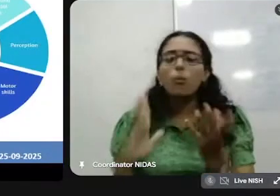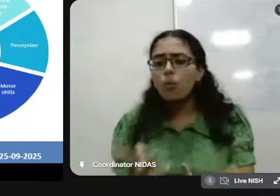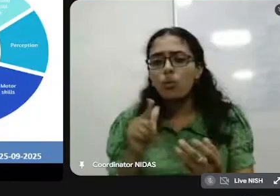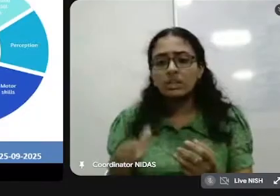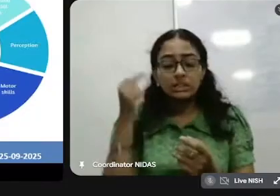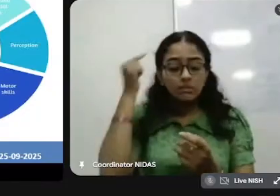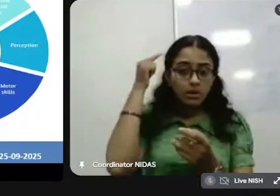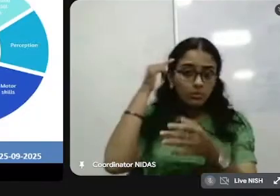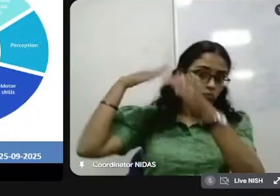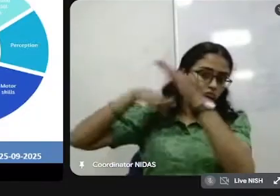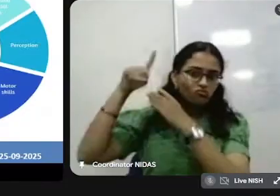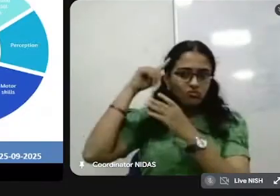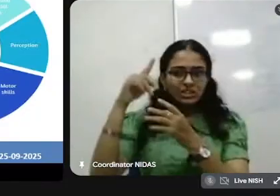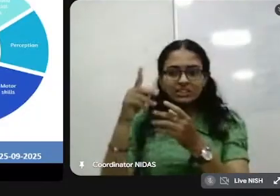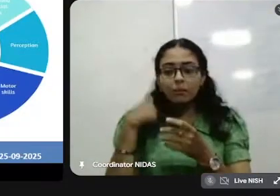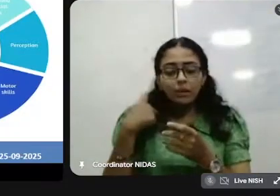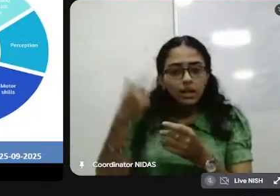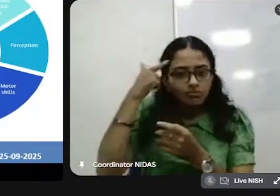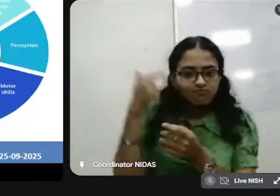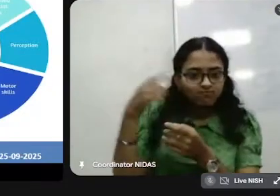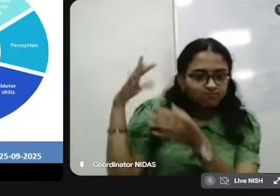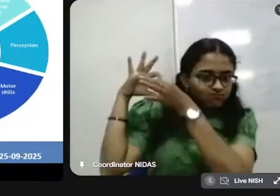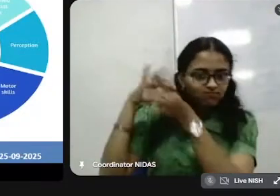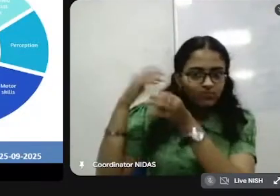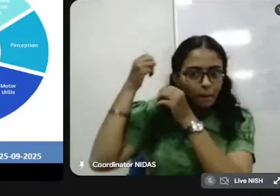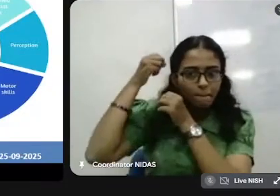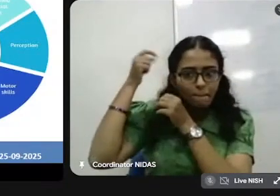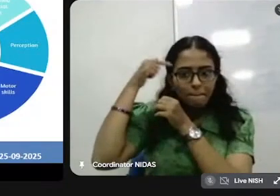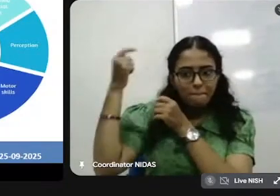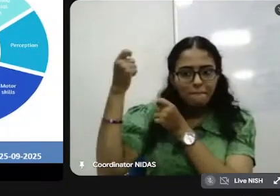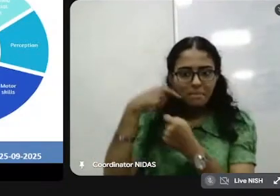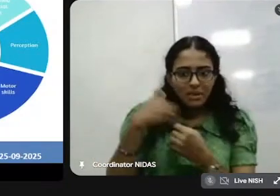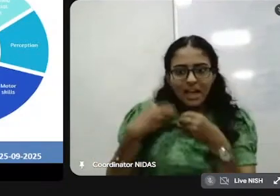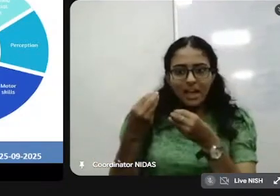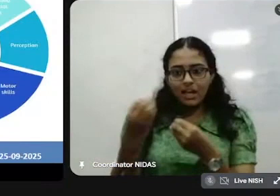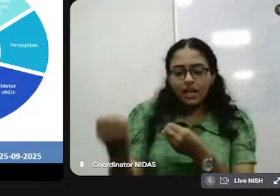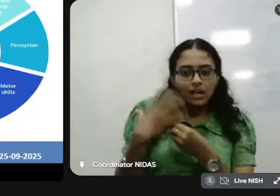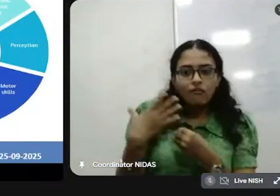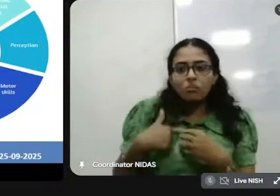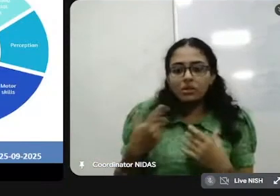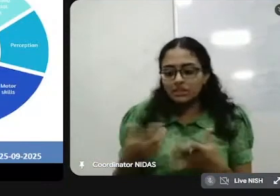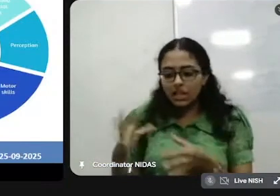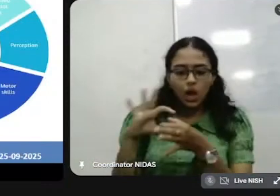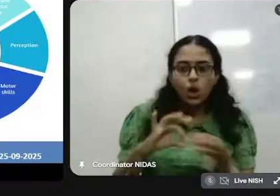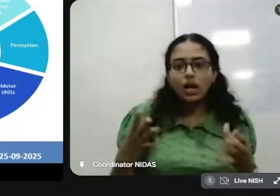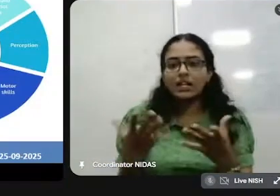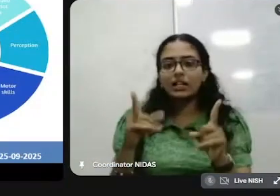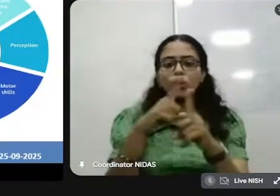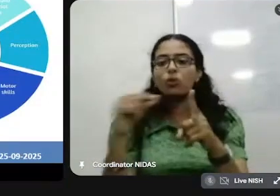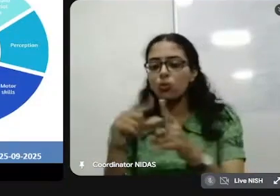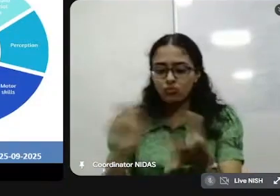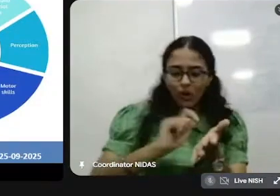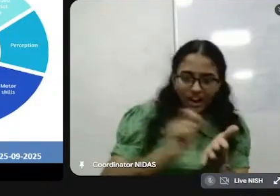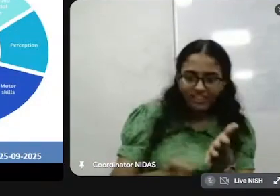നമ്മുടെ തലച്ചോറാണ് നമ്മുടെ ഓരോ ബോഡി ഓർഗൻസിന് വേണ്ട മെസ്സഞ്ചർ കൊടുക്കുക. മസിൽസ് വർക്ക് ചെയ്യാനും, നമ്മൾ നടക്കാനും, ഇരിക്കാനും,